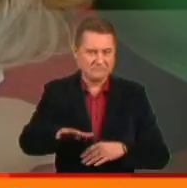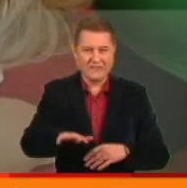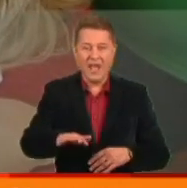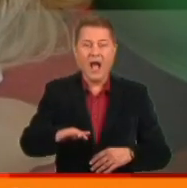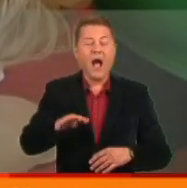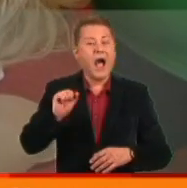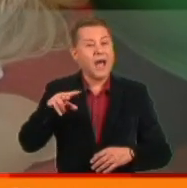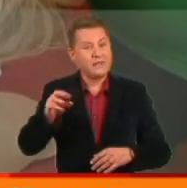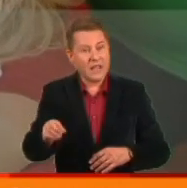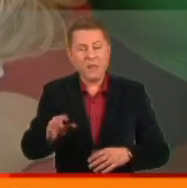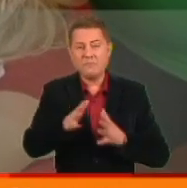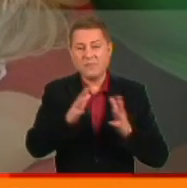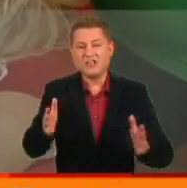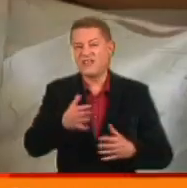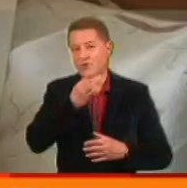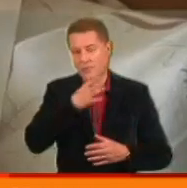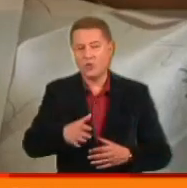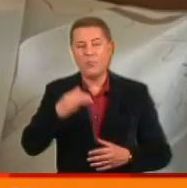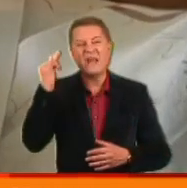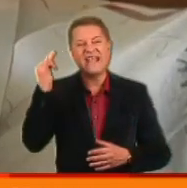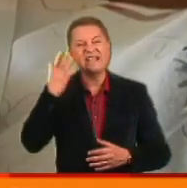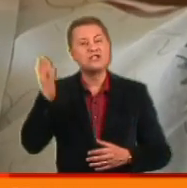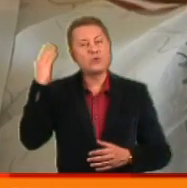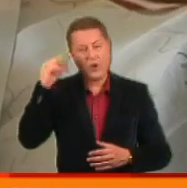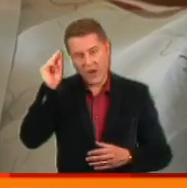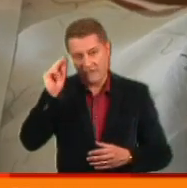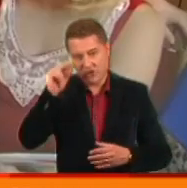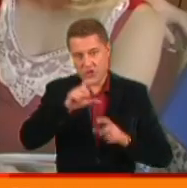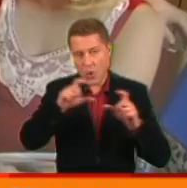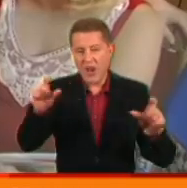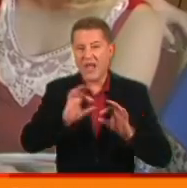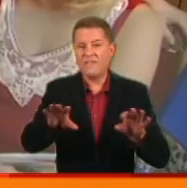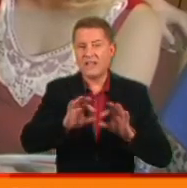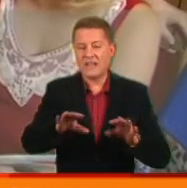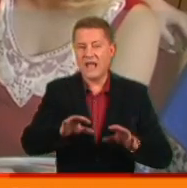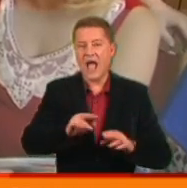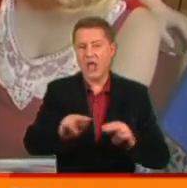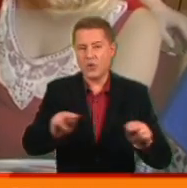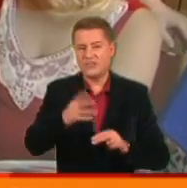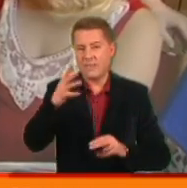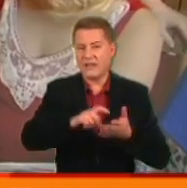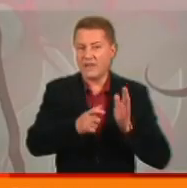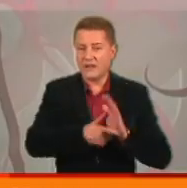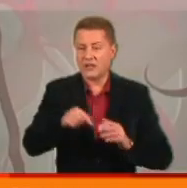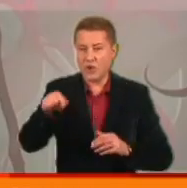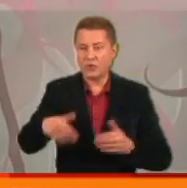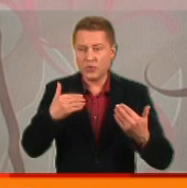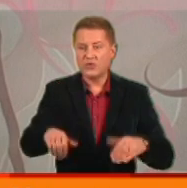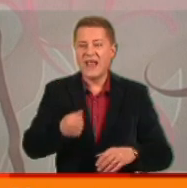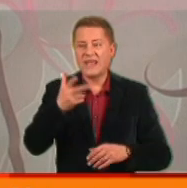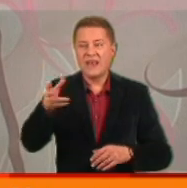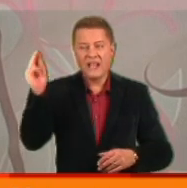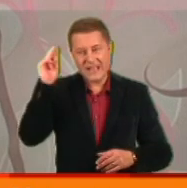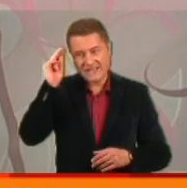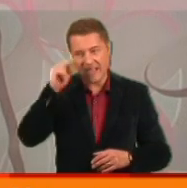улюблений предмет. Більше до вподоби – історія. У школі її викладають з 5 класу, а тут вже було кілька занять. Нравиться